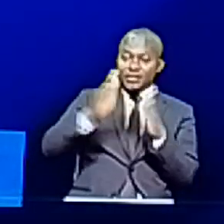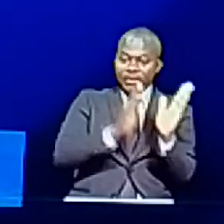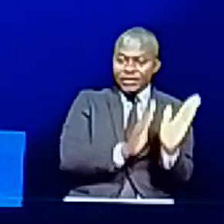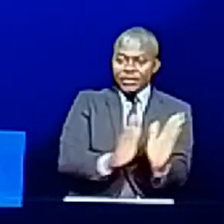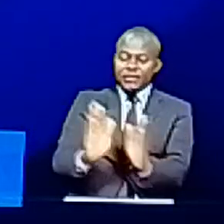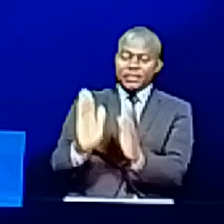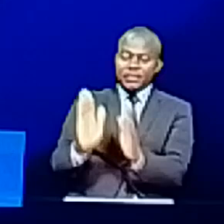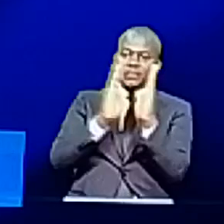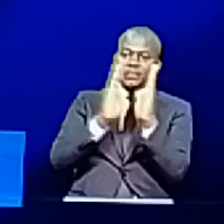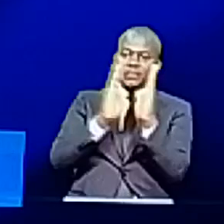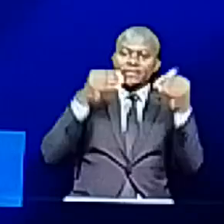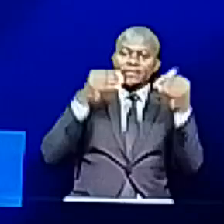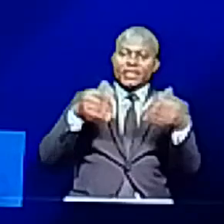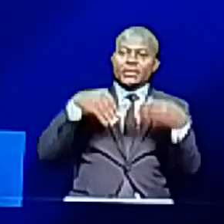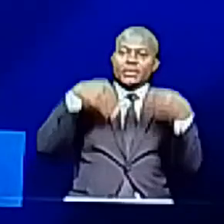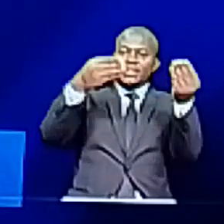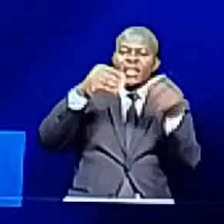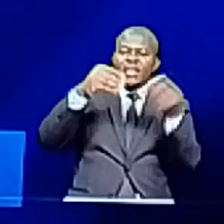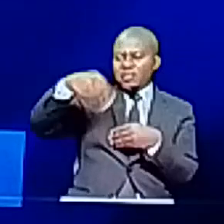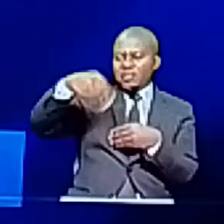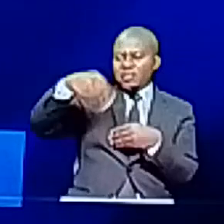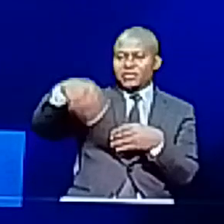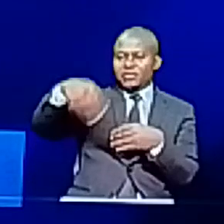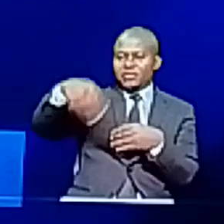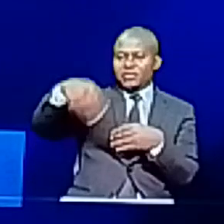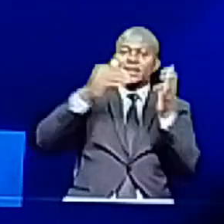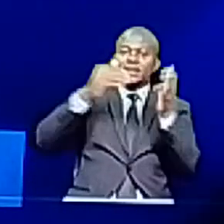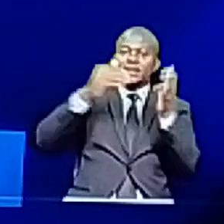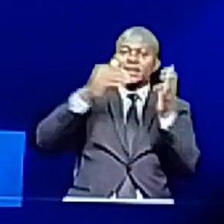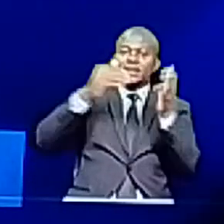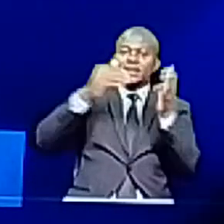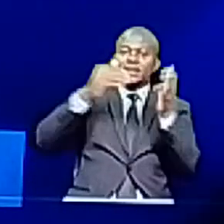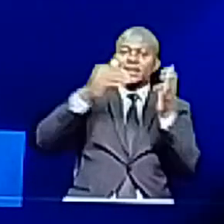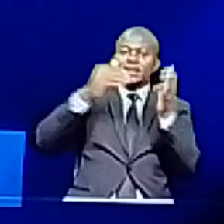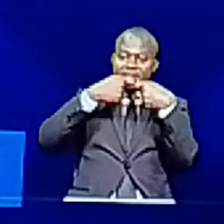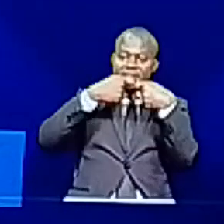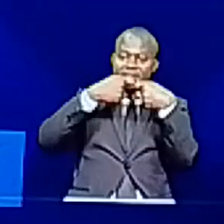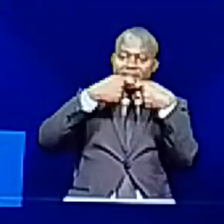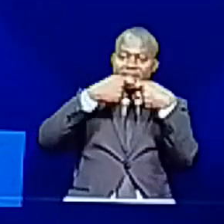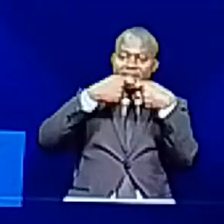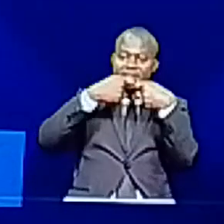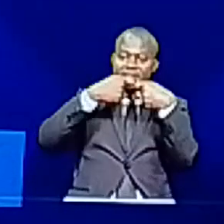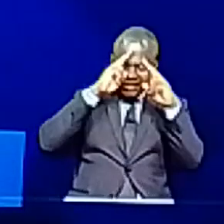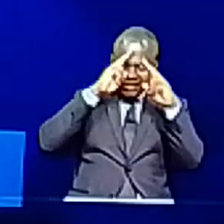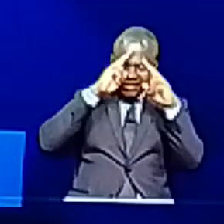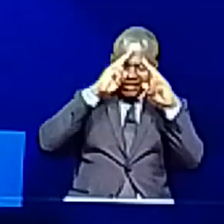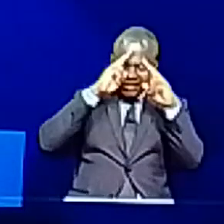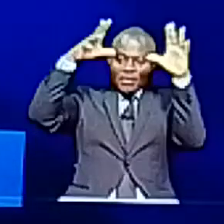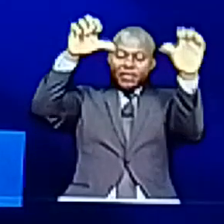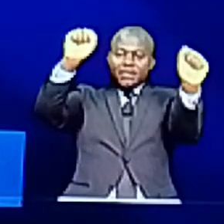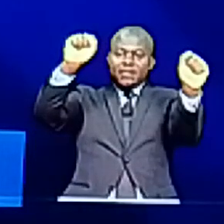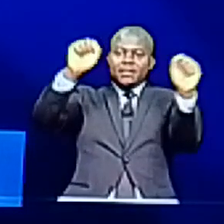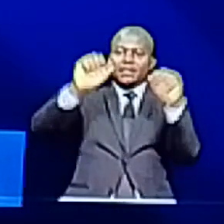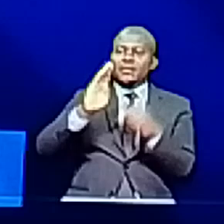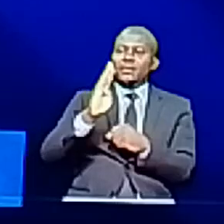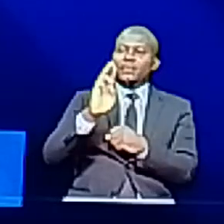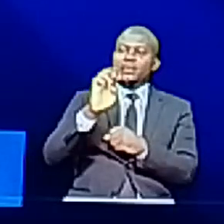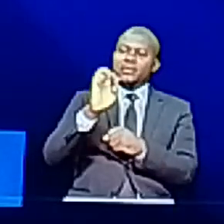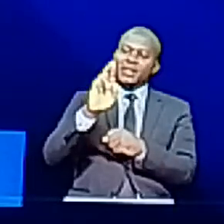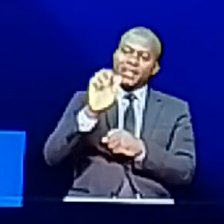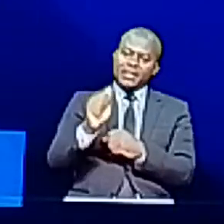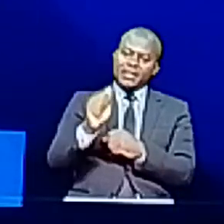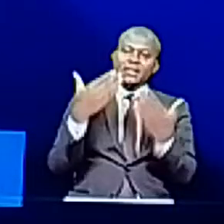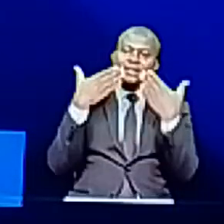warawutunganyije ubu ruri gutanga amadovize n'amashanyarazi yakuwa perezida imbere turagushima